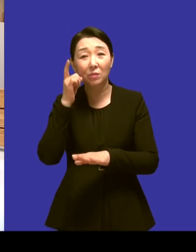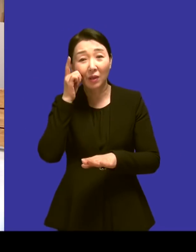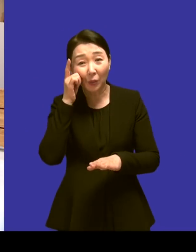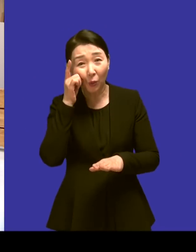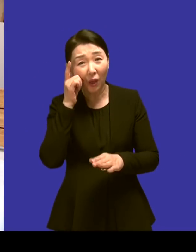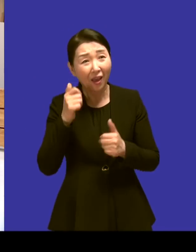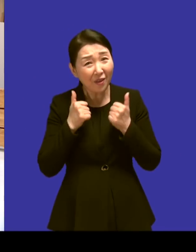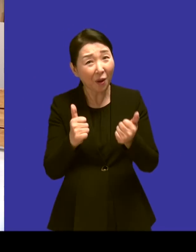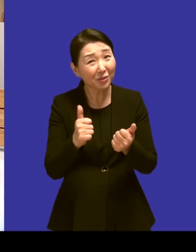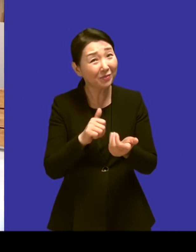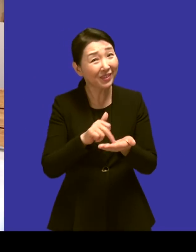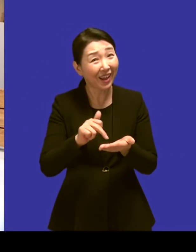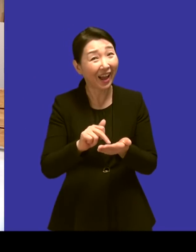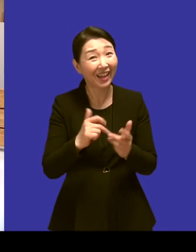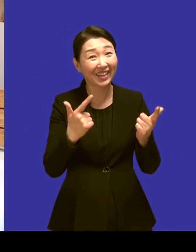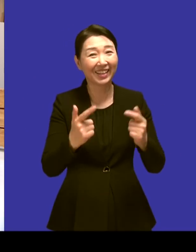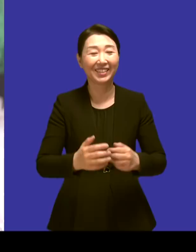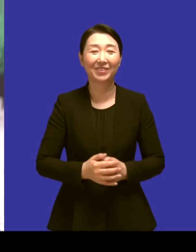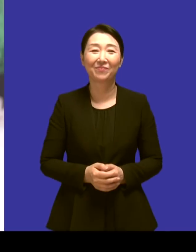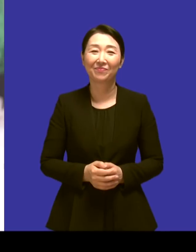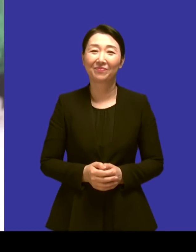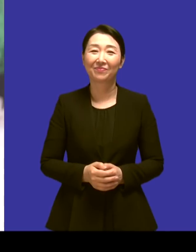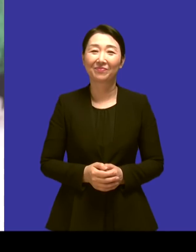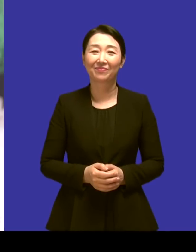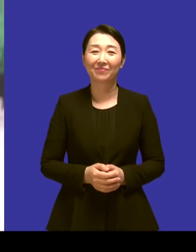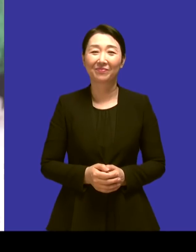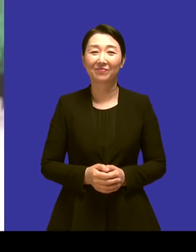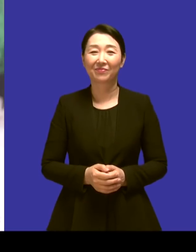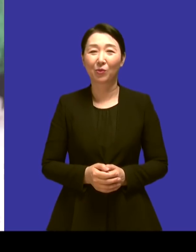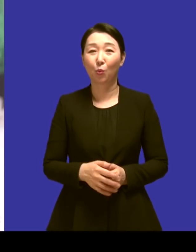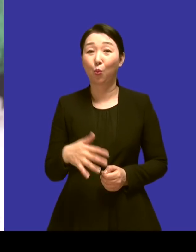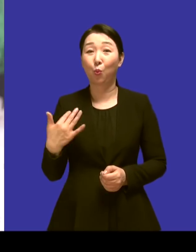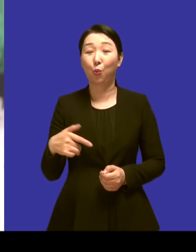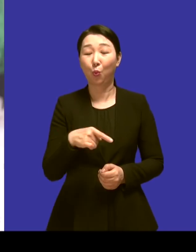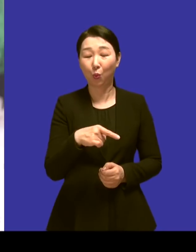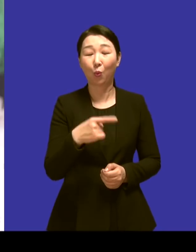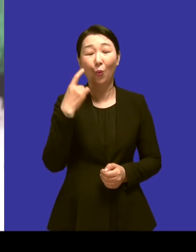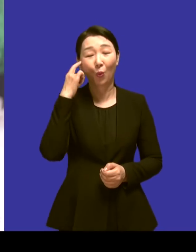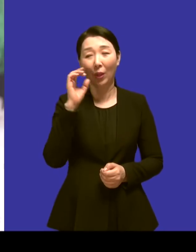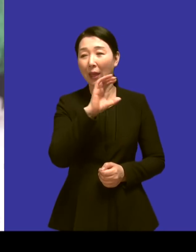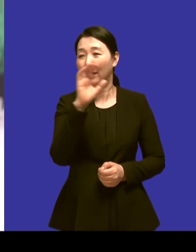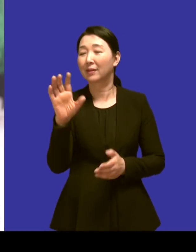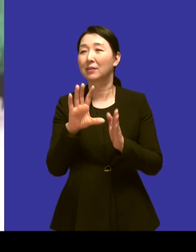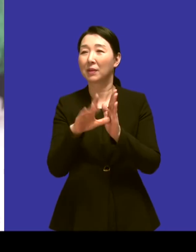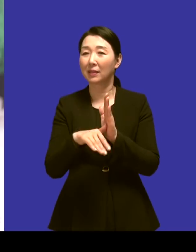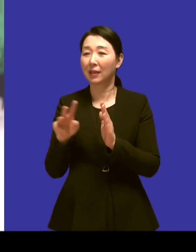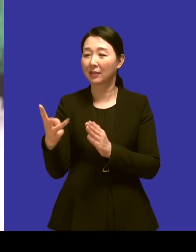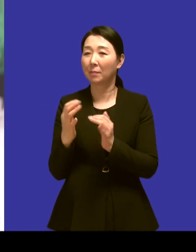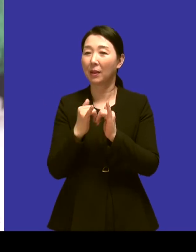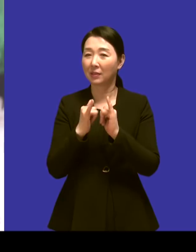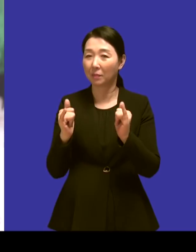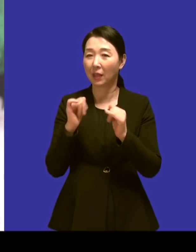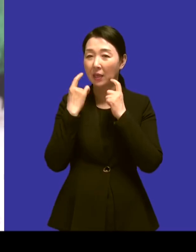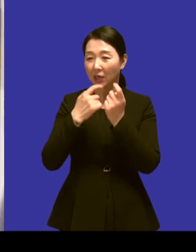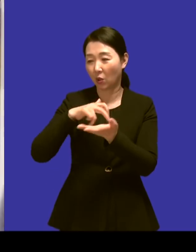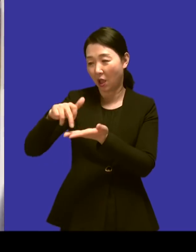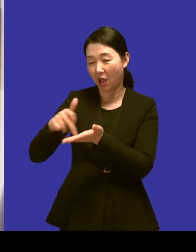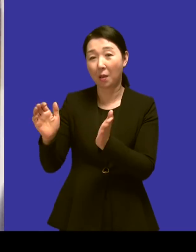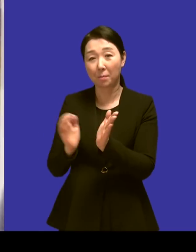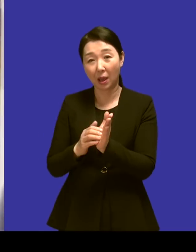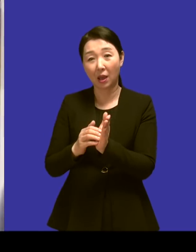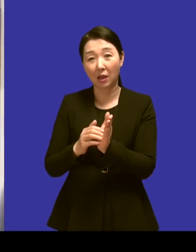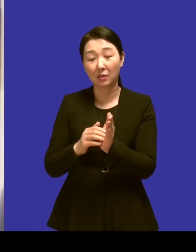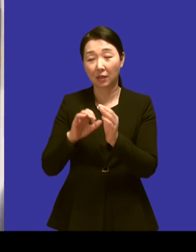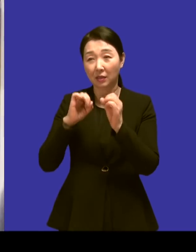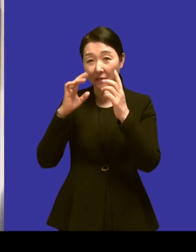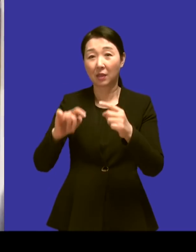아니, 있는 것 지금은 같은데. 없는데 예. 그 아, 당시에는 그래요? 뭐 대단하시다. 예를 들어 크리스마스 때 한 300명한테 이렇게 개인적으로 연락을 했다면은 새해가